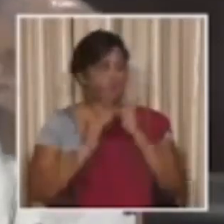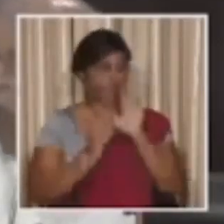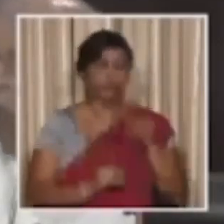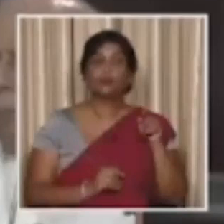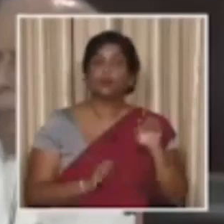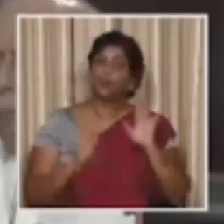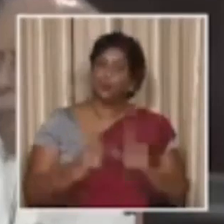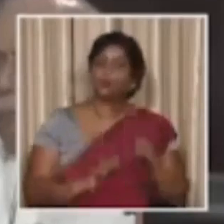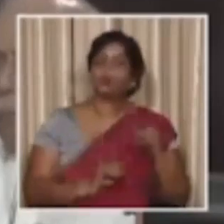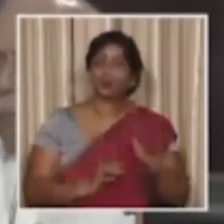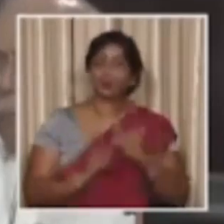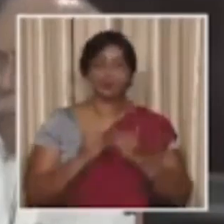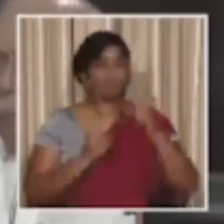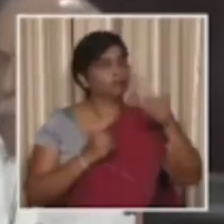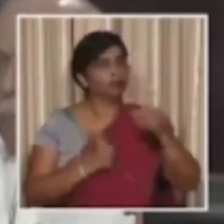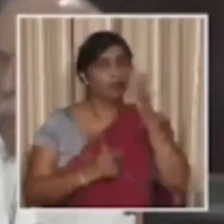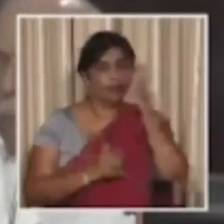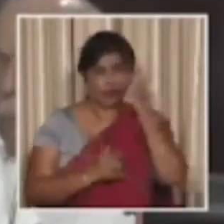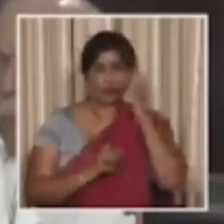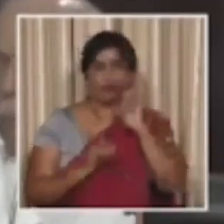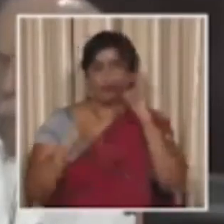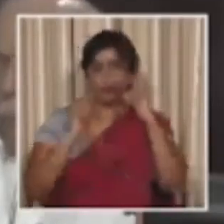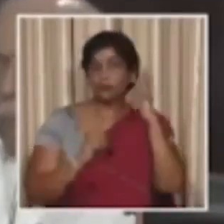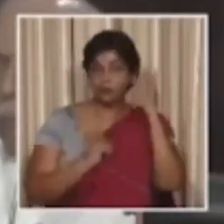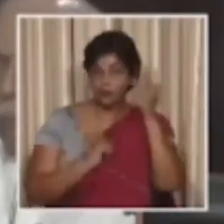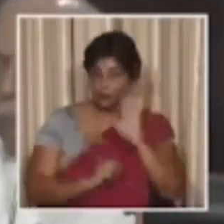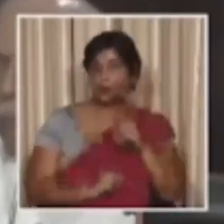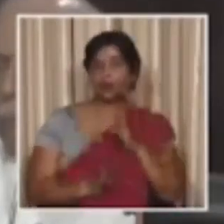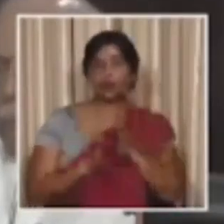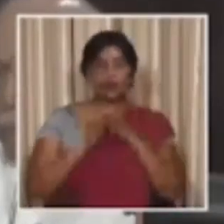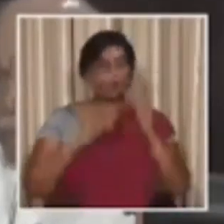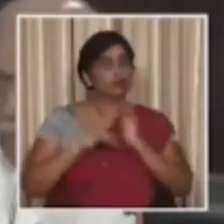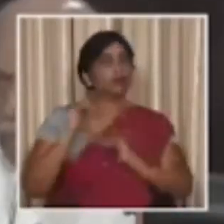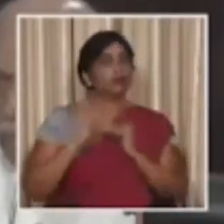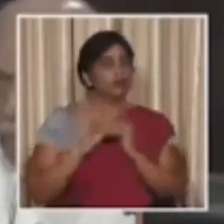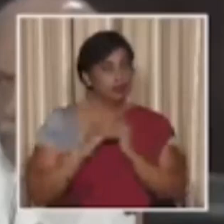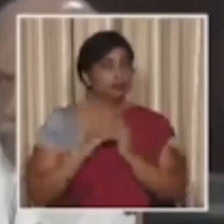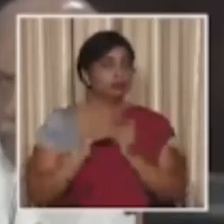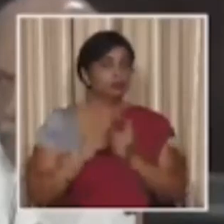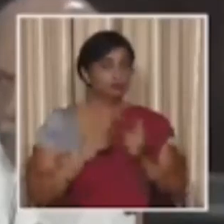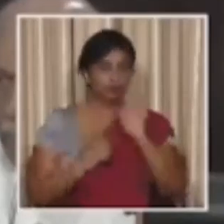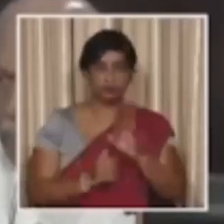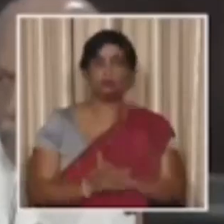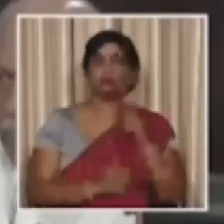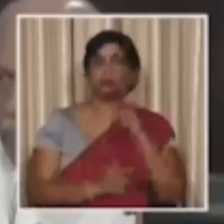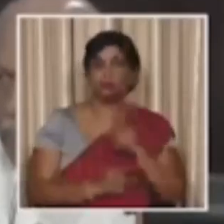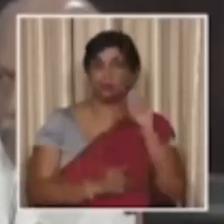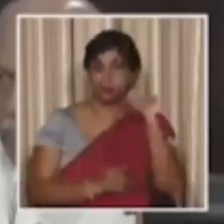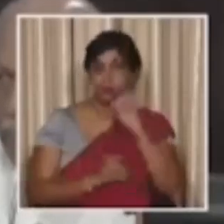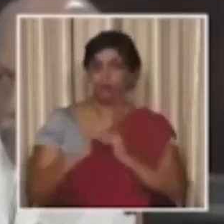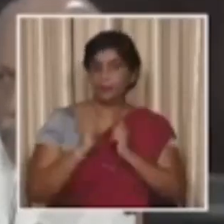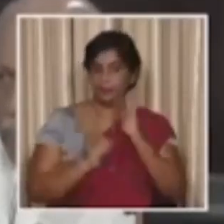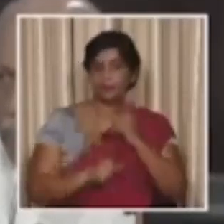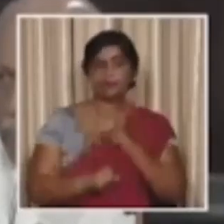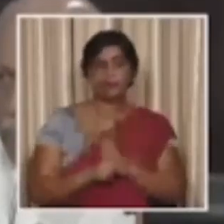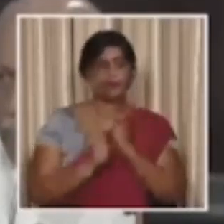තිබෙනවා. කෙසේ වෙතත් මේ දිගුකාලීන සිහිනය සැබෑ කර ගැනීම සඳහා බොහෝ ක්‍රියාමාර්ග ගත යුතු වෙනවා. එහි පළවෙනි